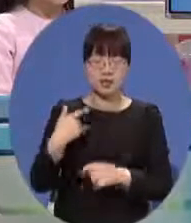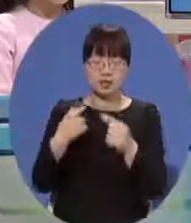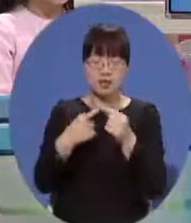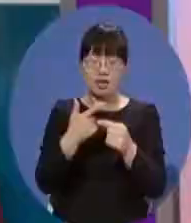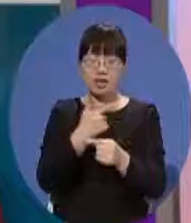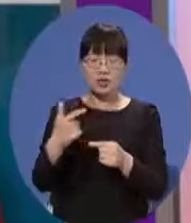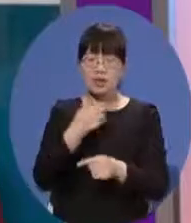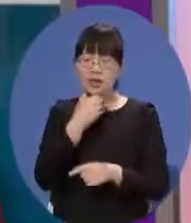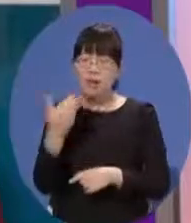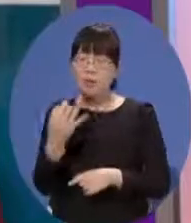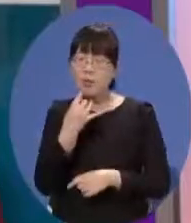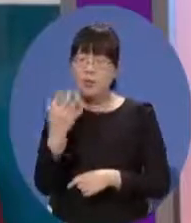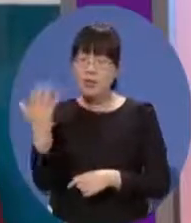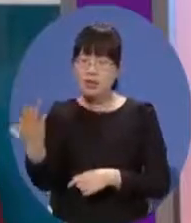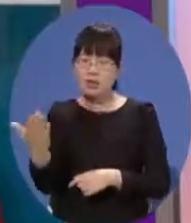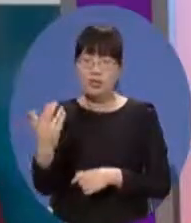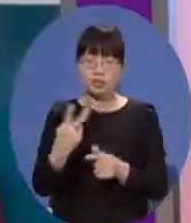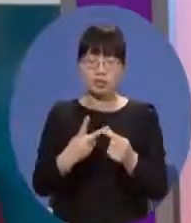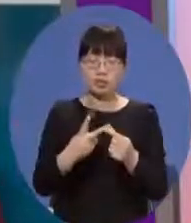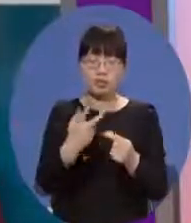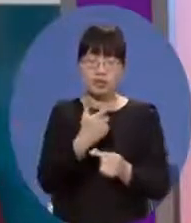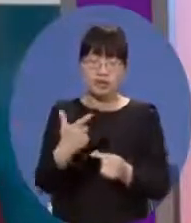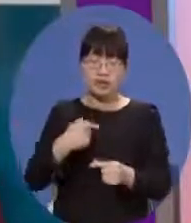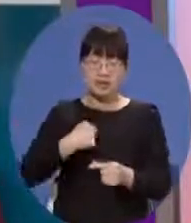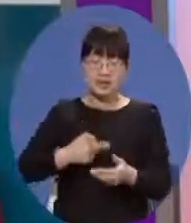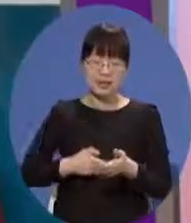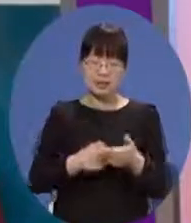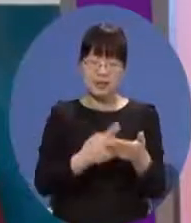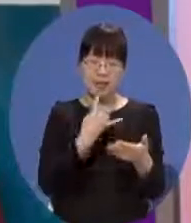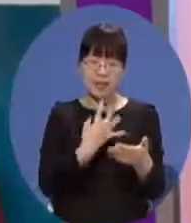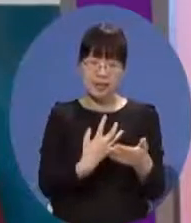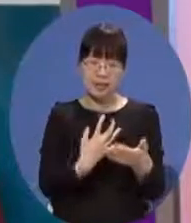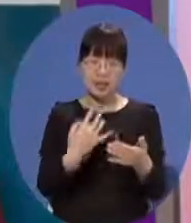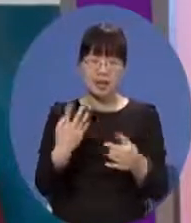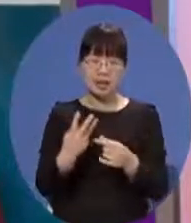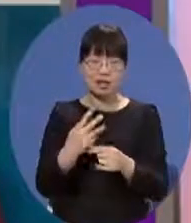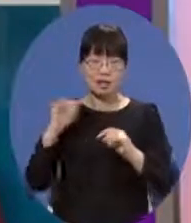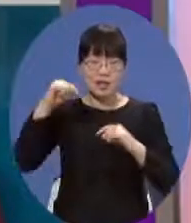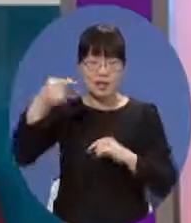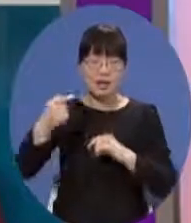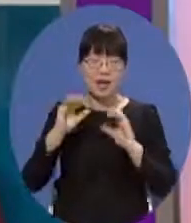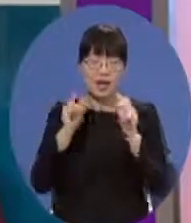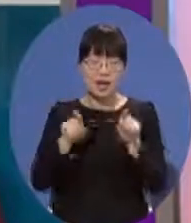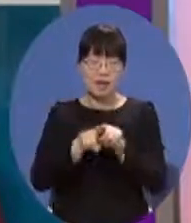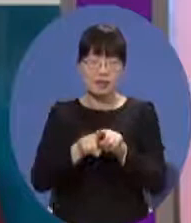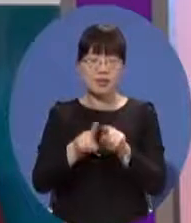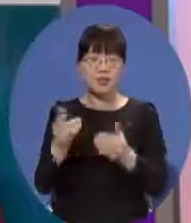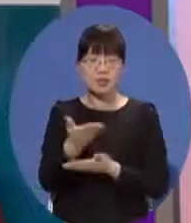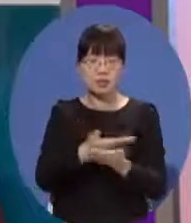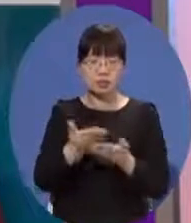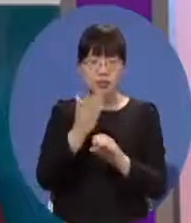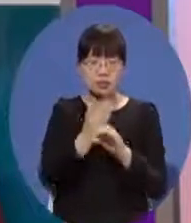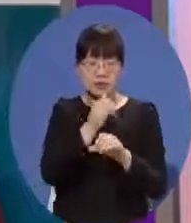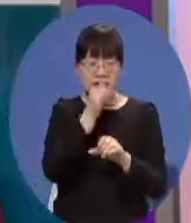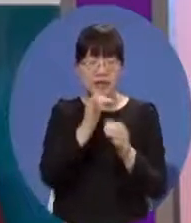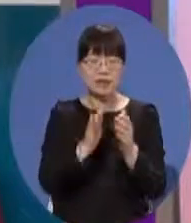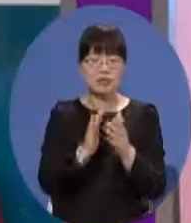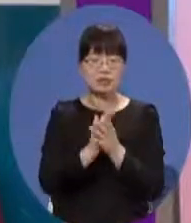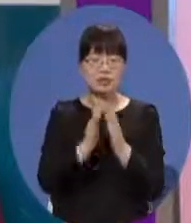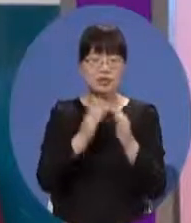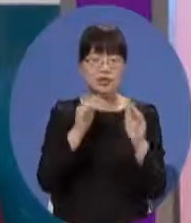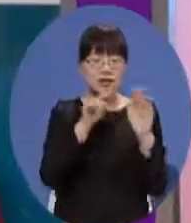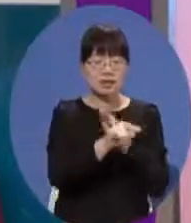너무 양보만 하는 경우. 두 번째로 너무 자기 주장만 하는 경우. 그다음에 아이들끼리 어울려 노는데 친구네 집에 가거나 친구가 놀러